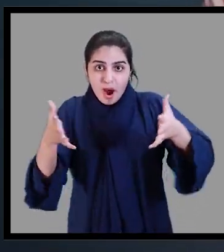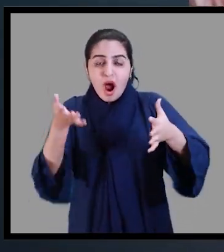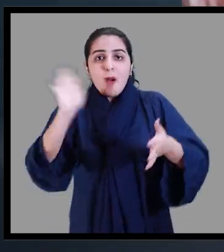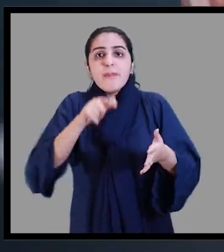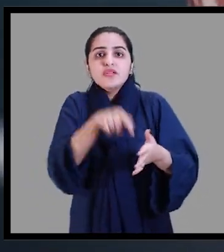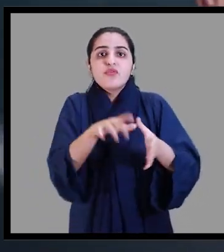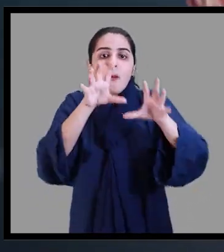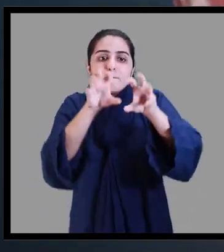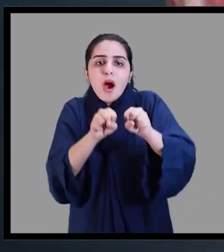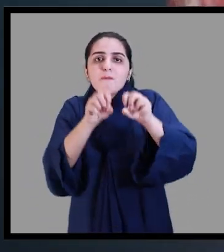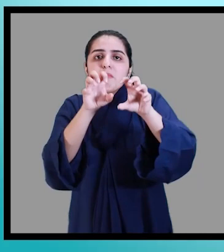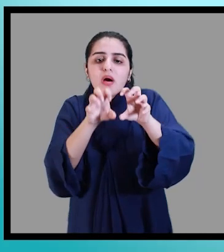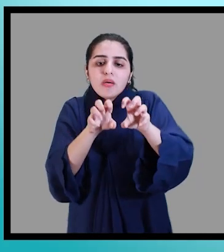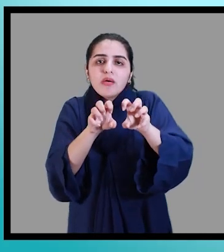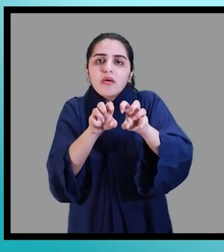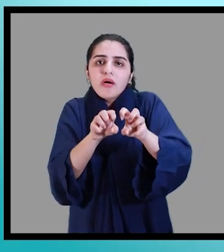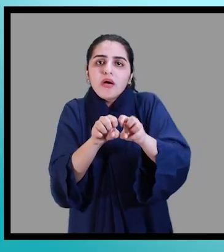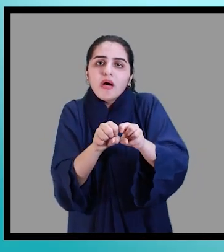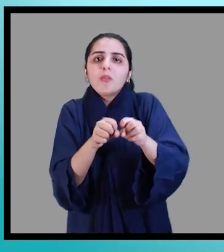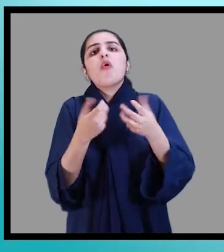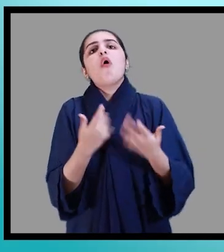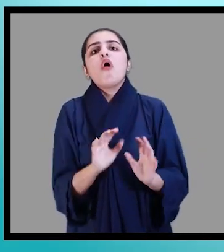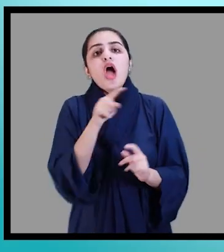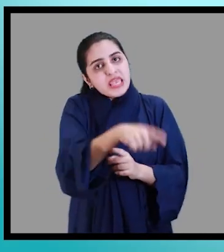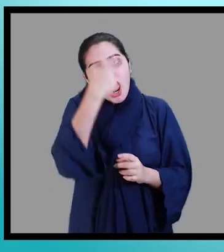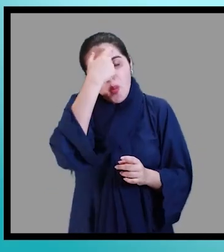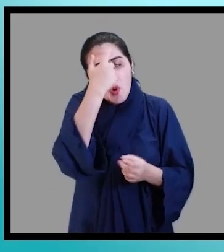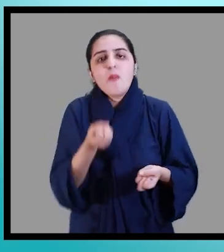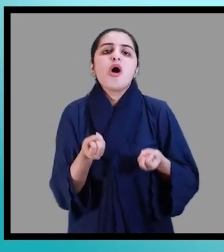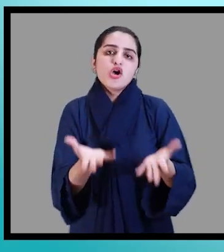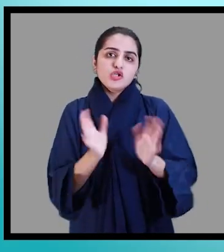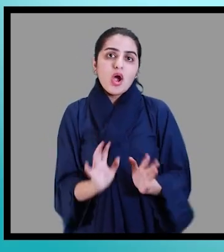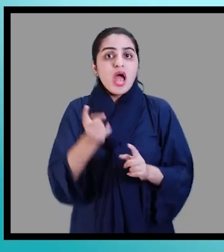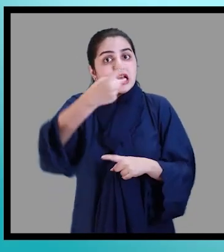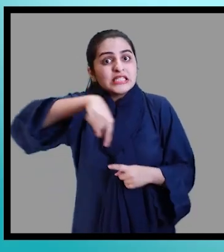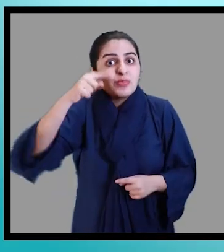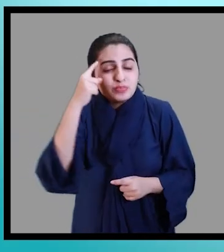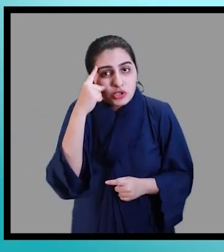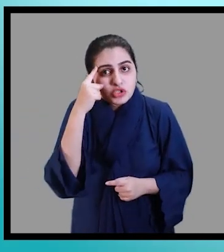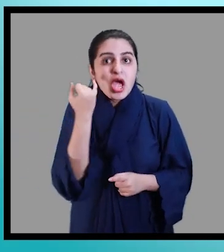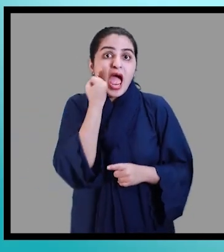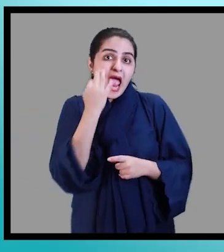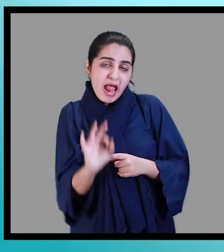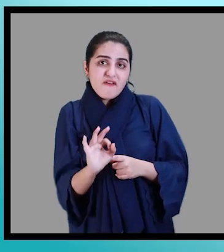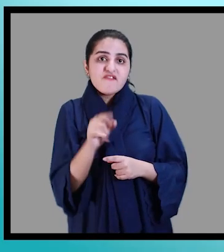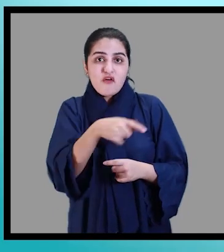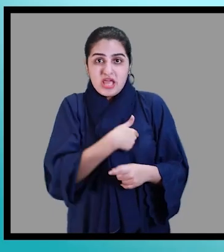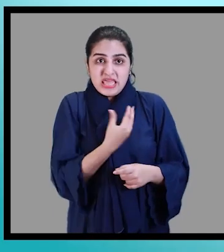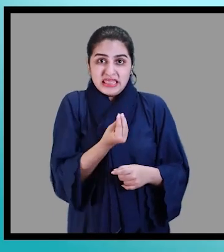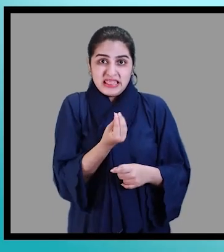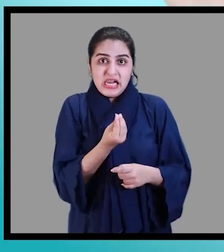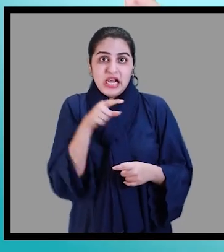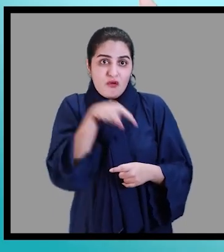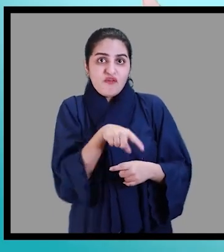सलाहियत आहिस्ता आहिस्ता कम हो जाती है और उसकी वजह से ये सारा मामला देखने को मिलता है। तो अब खुद सोचें कि अगर खून दिल